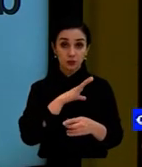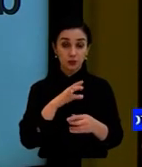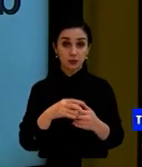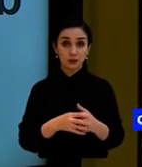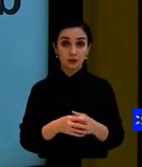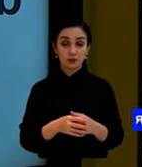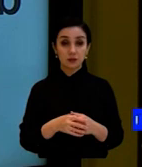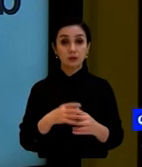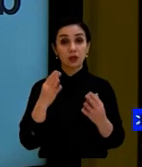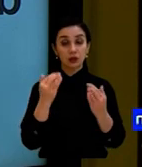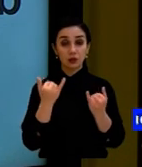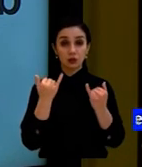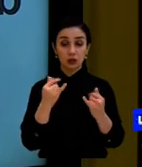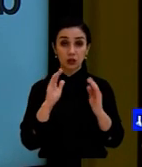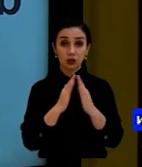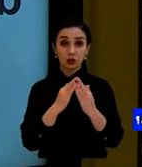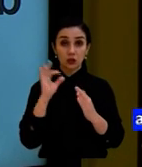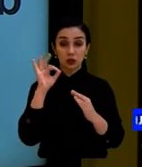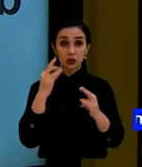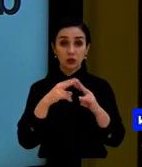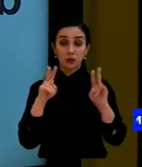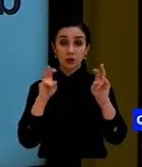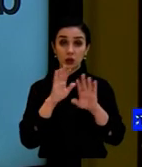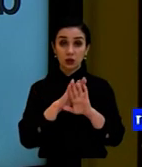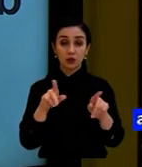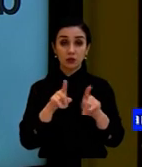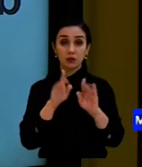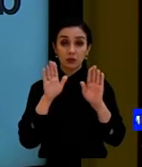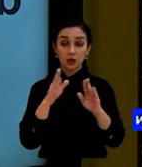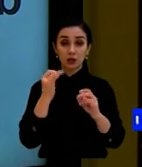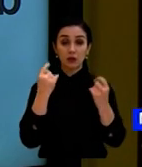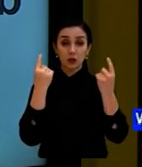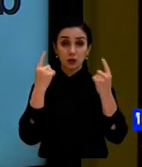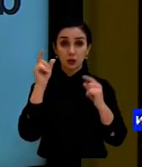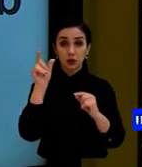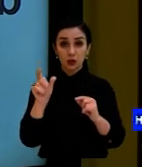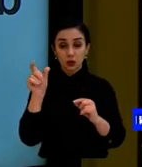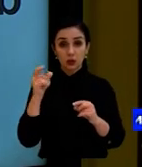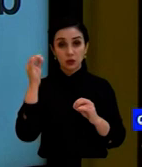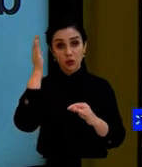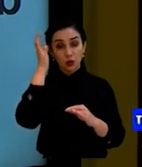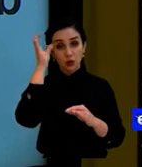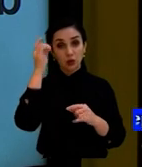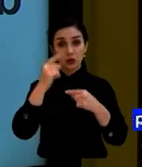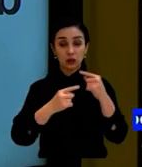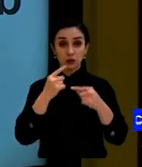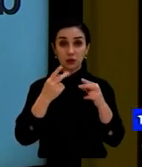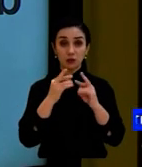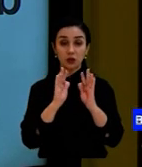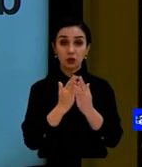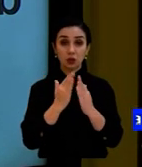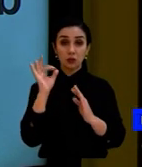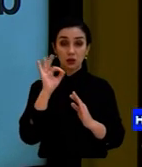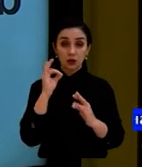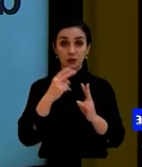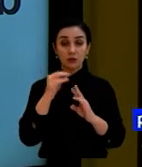qilaman. Keling endi kitob haqidagi maqollarga emas, balki buyuk allomalarimiz, olimlarimizning kitob